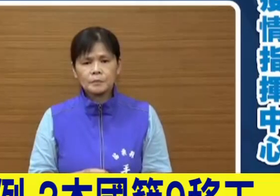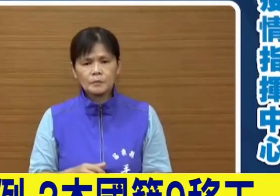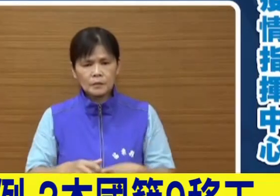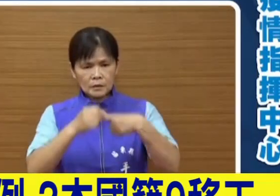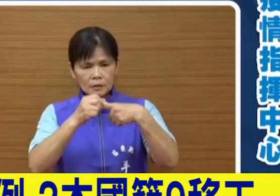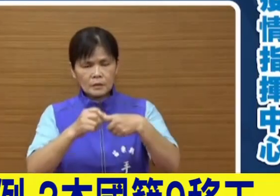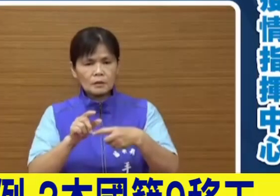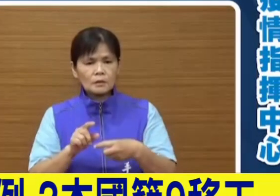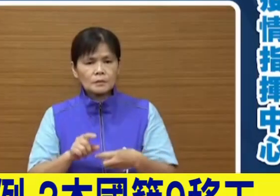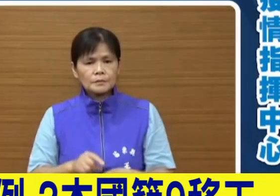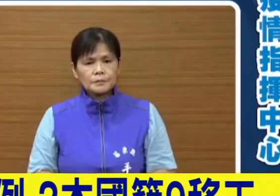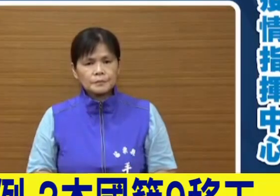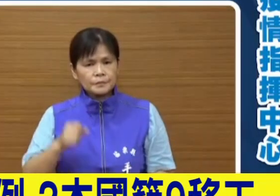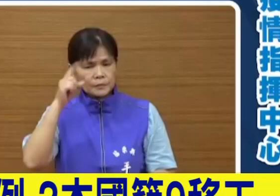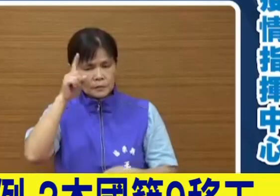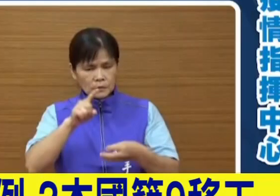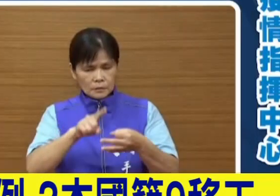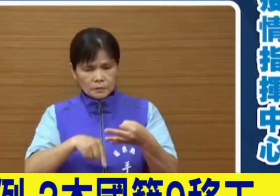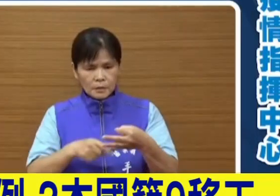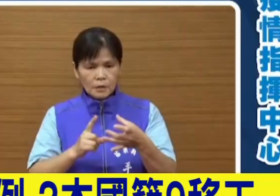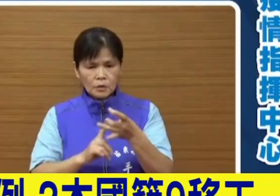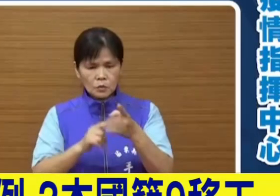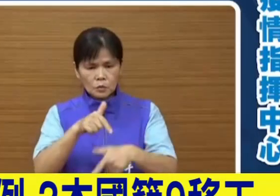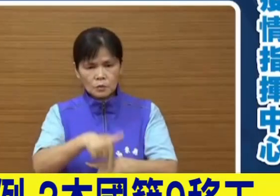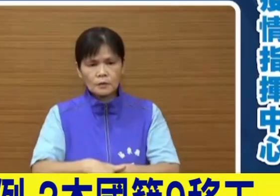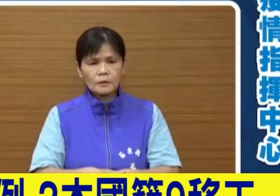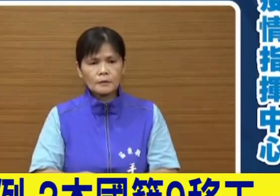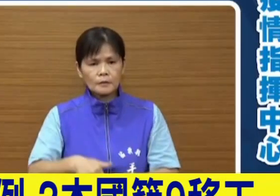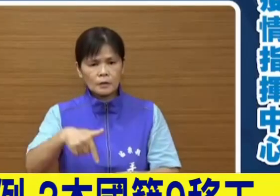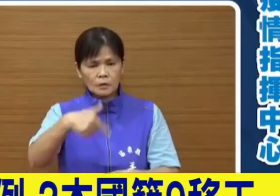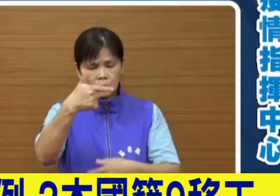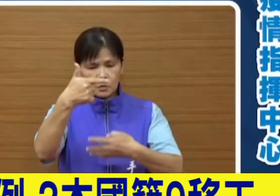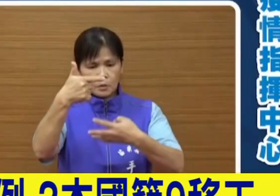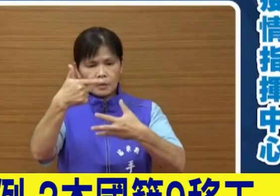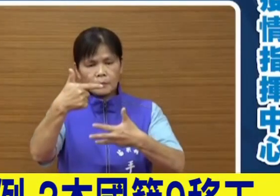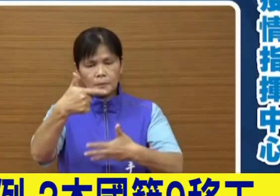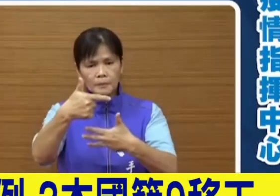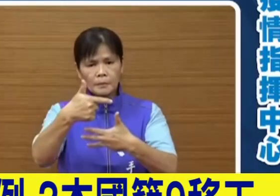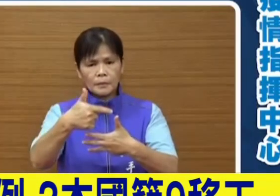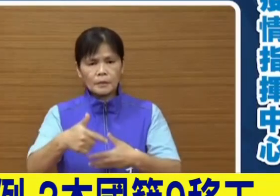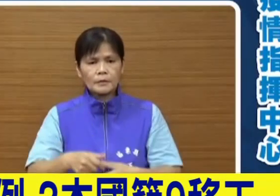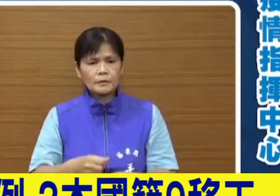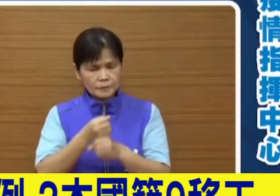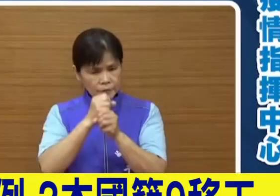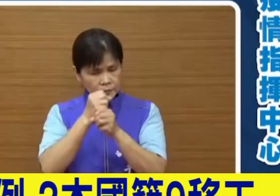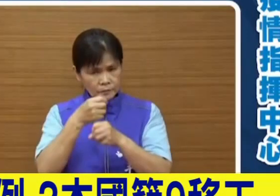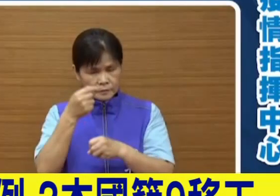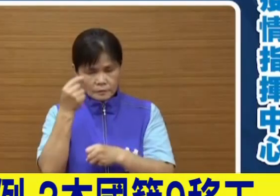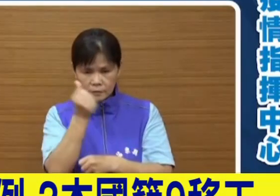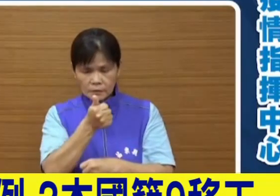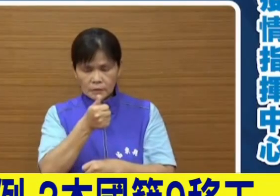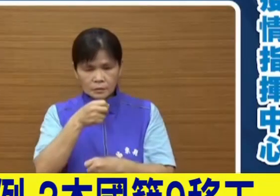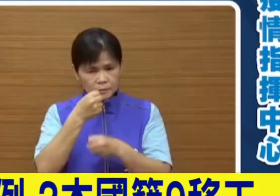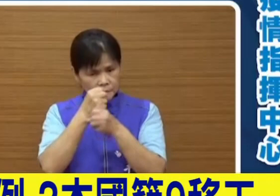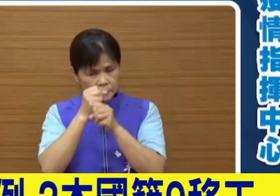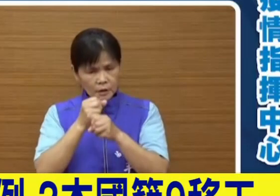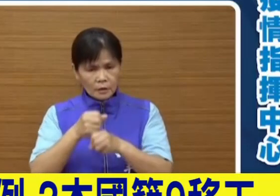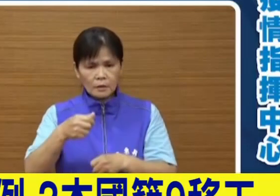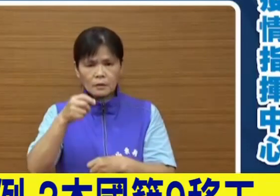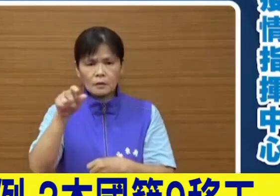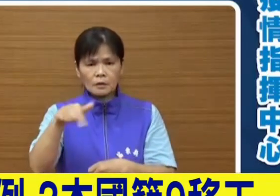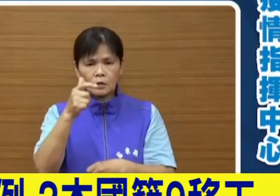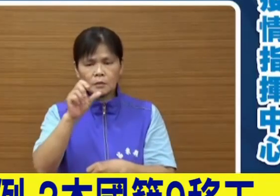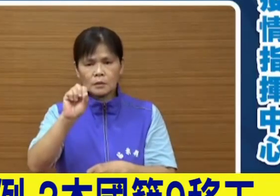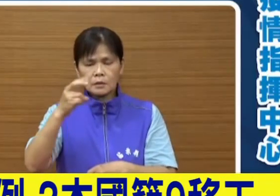智邦电子竹南厂，在6月8号，快筛了602人，那么快